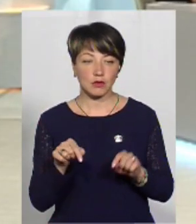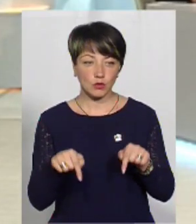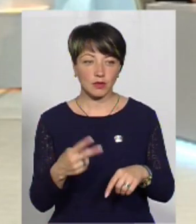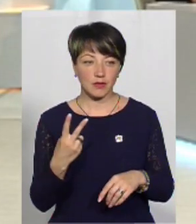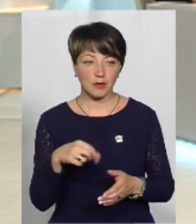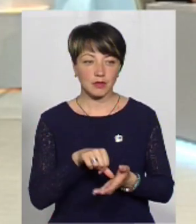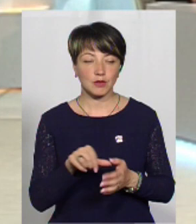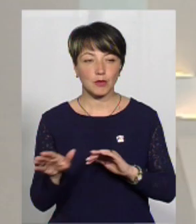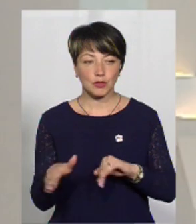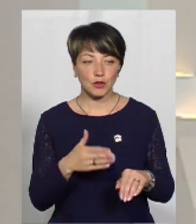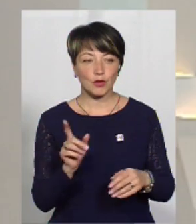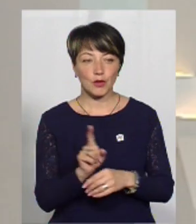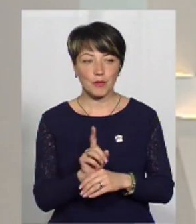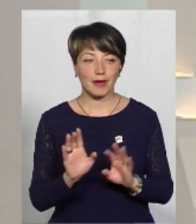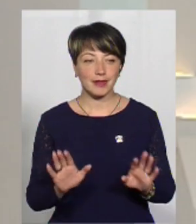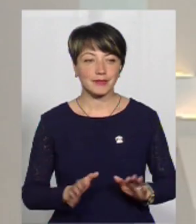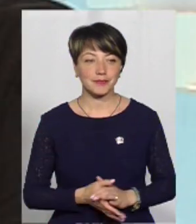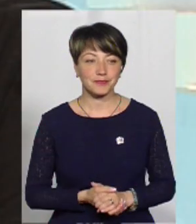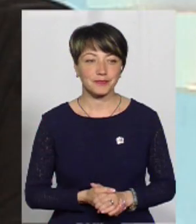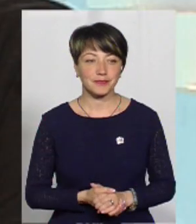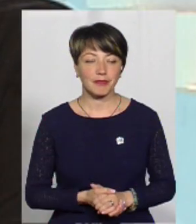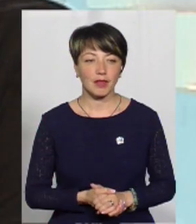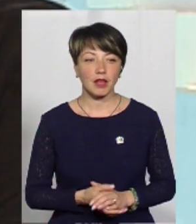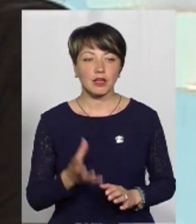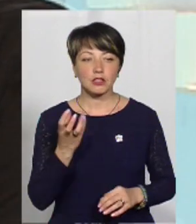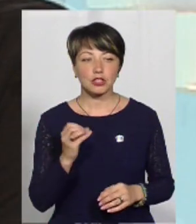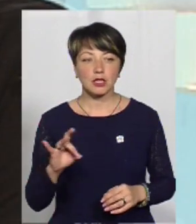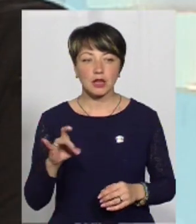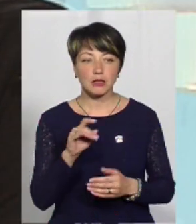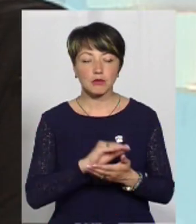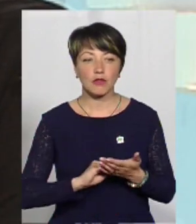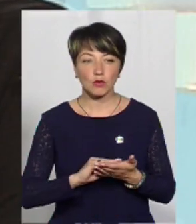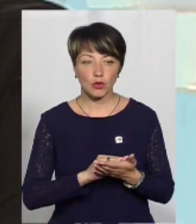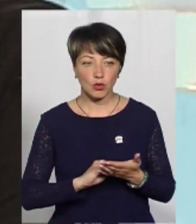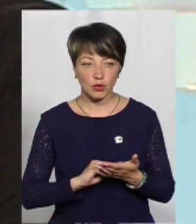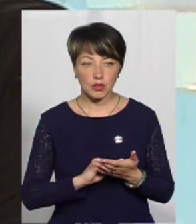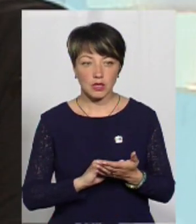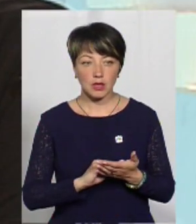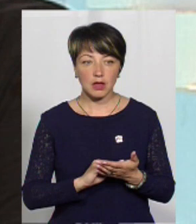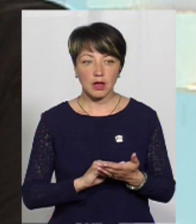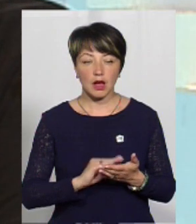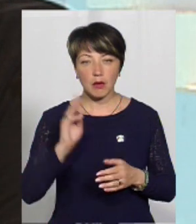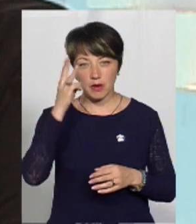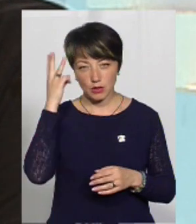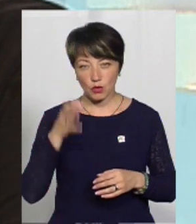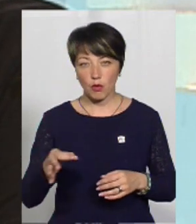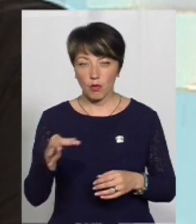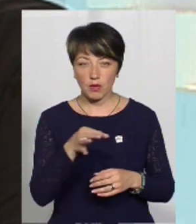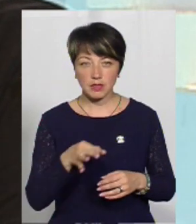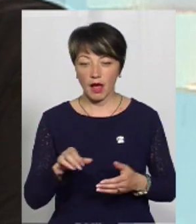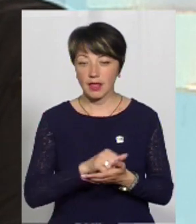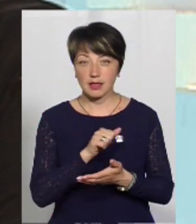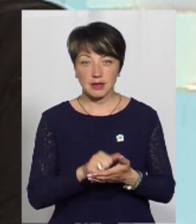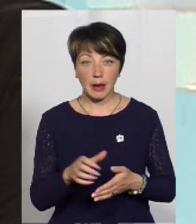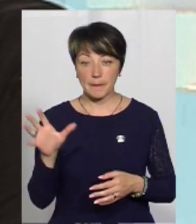і далі. Хто прийшов, так. То нормально. Тому я ще раз повторюю, що ГУНП Хмельницької області, вони повністю пройшли таку атестацію, що